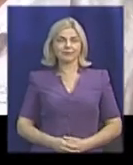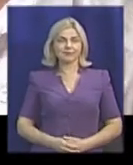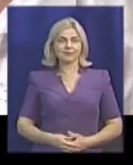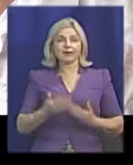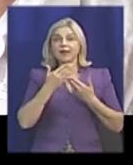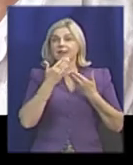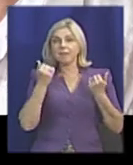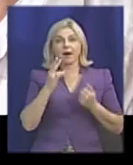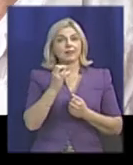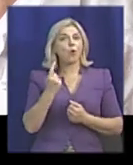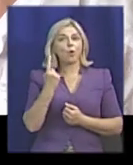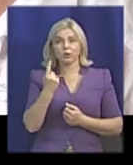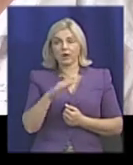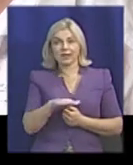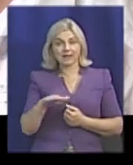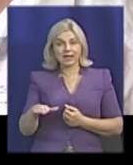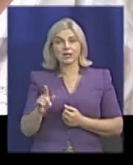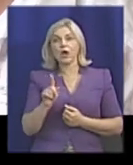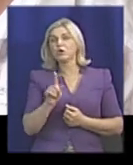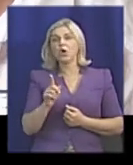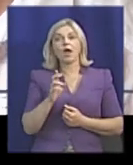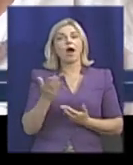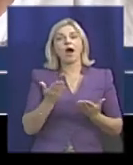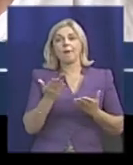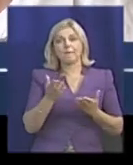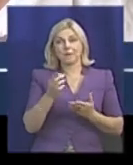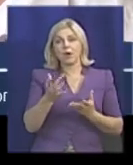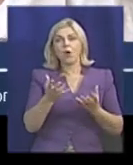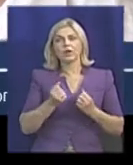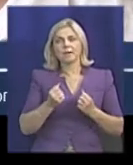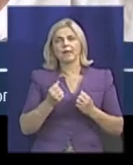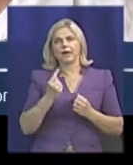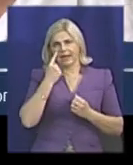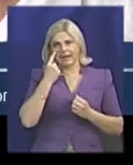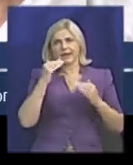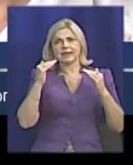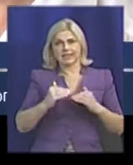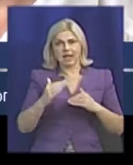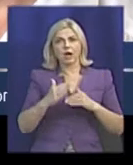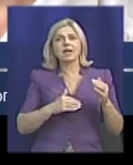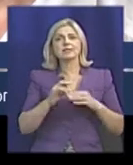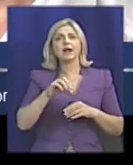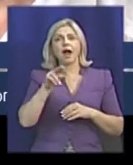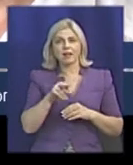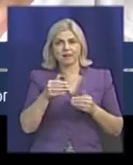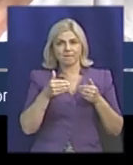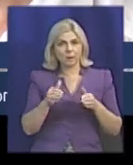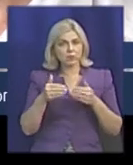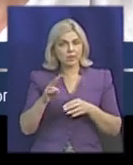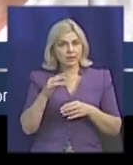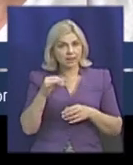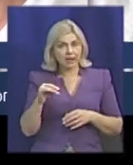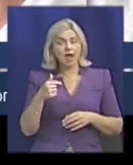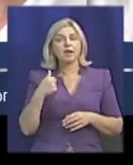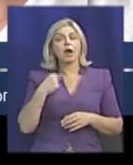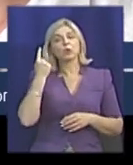Немає ні одної дитини, яка б отримала занижений розряд випускний. От, я думаю,